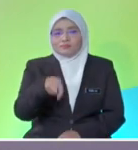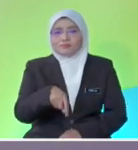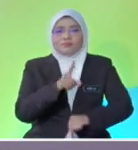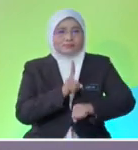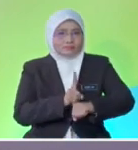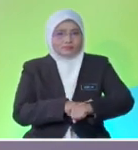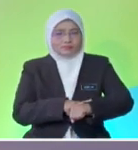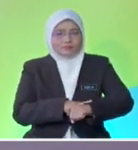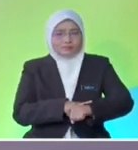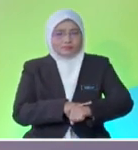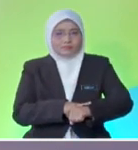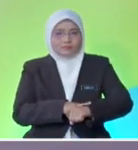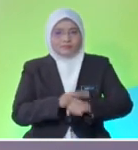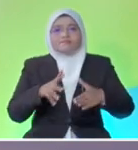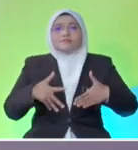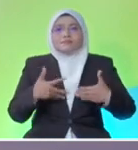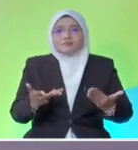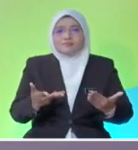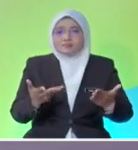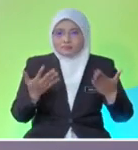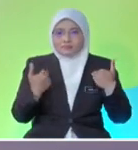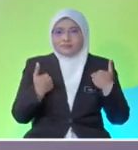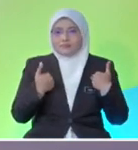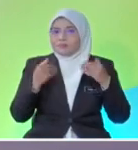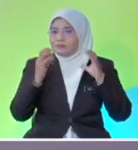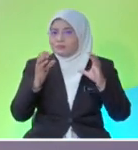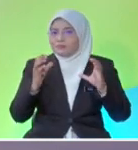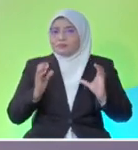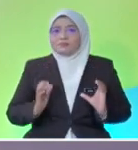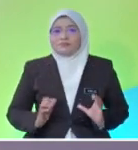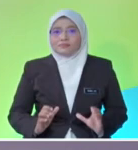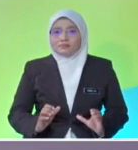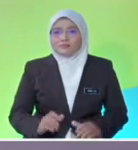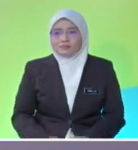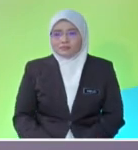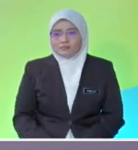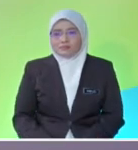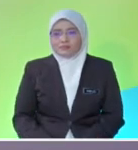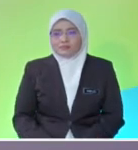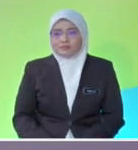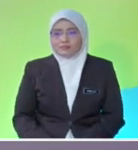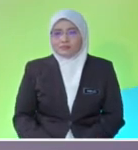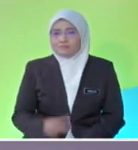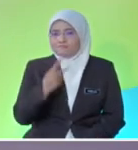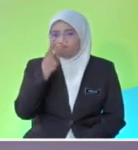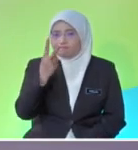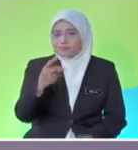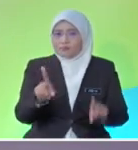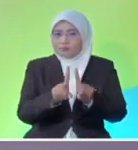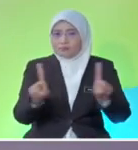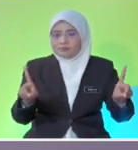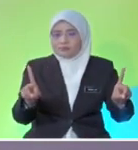ni. Jadi macam mana caranya kita nak tahu? Kita akan menggunakan papan waktu yang ada di sini untuk